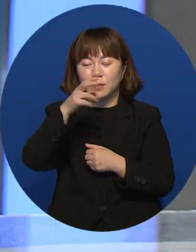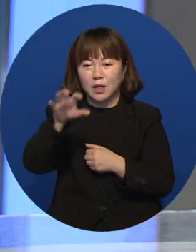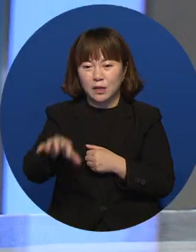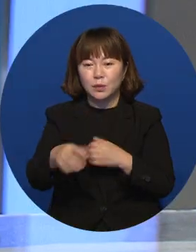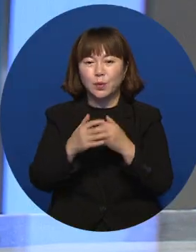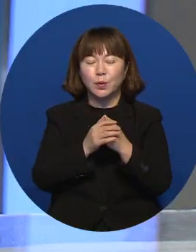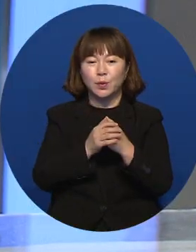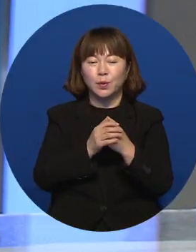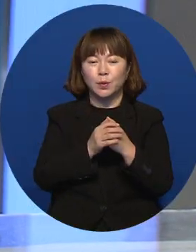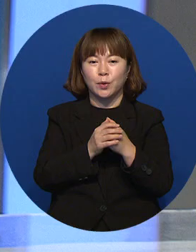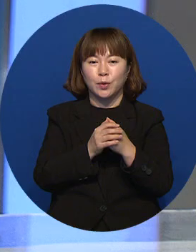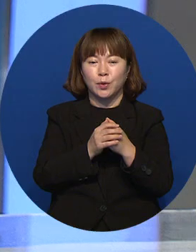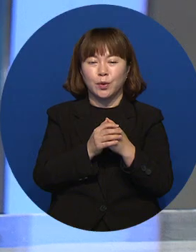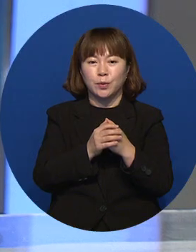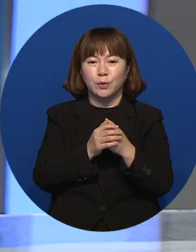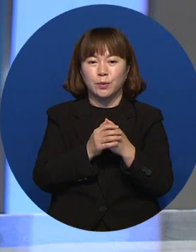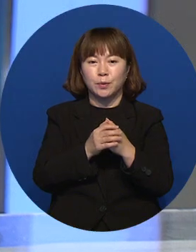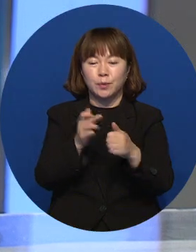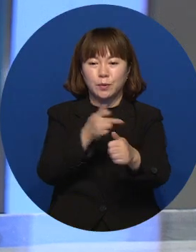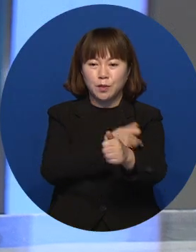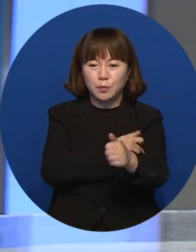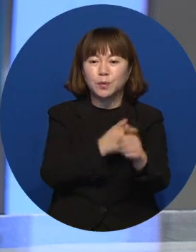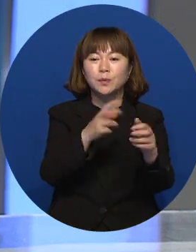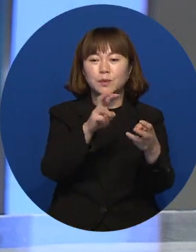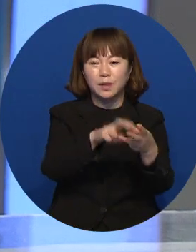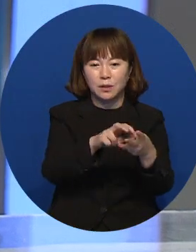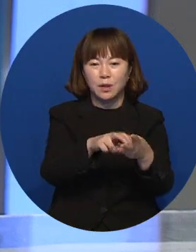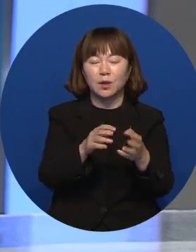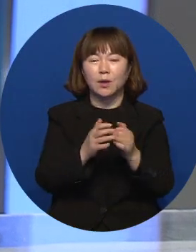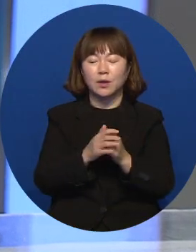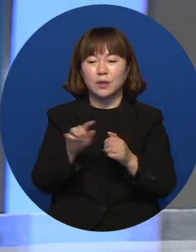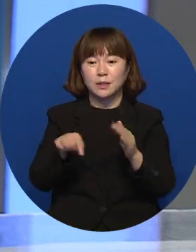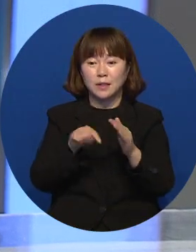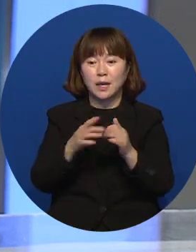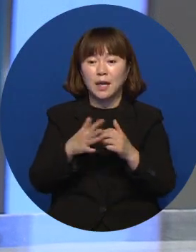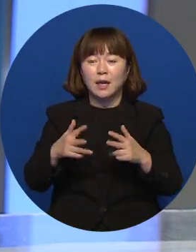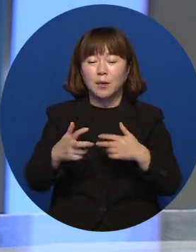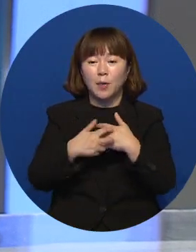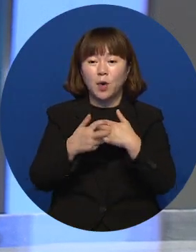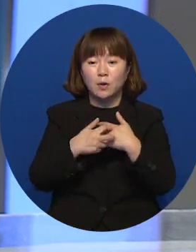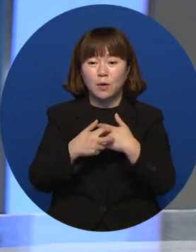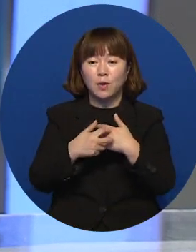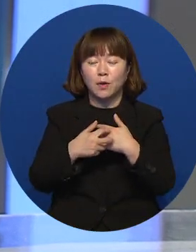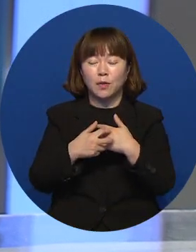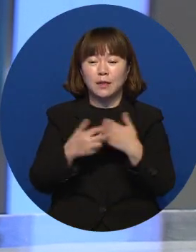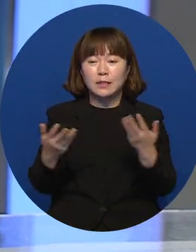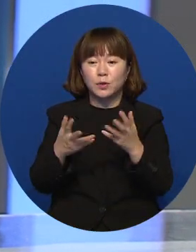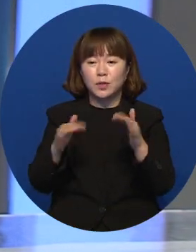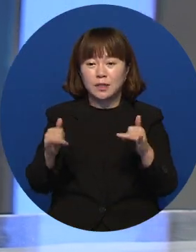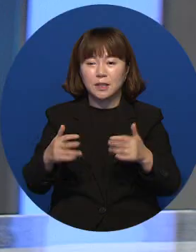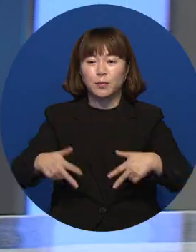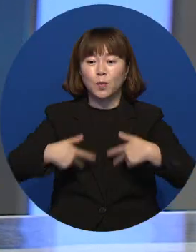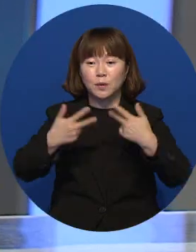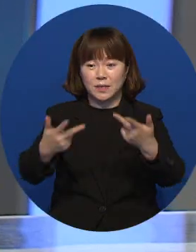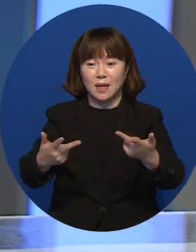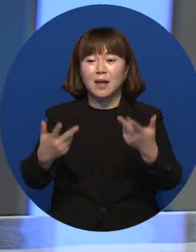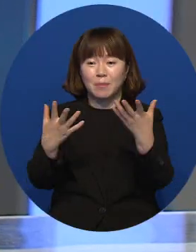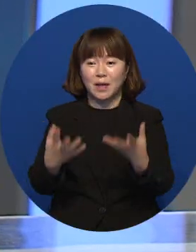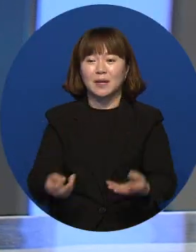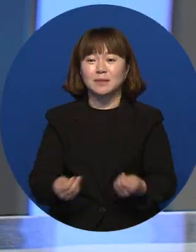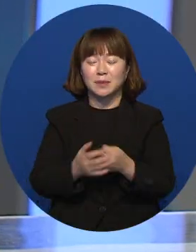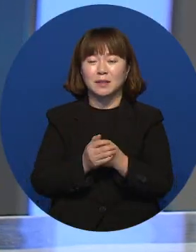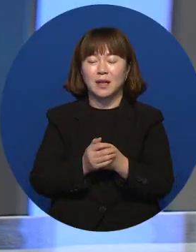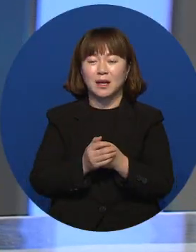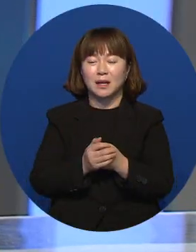감염병 전담 병원에서 그 의 류진이 봉사 희생을 많이 했습니다 대전시 회사 회장으로서 이 자리를 빌어서 감사